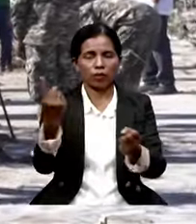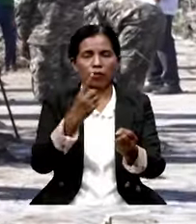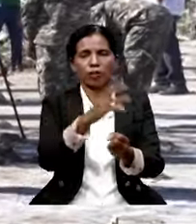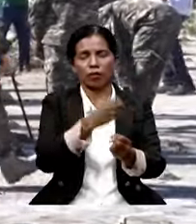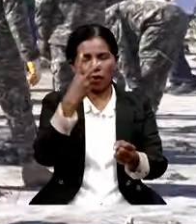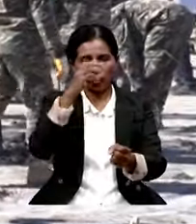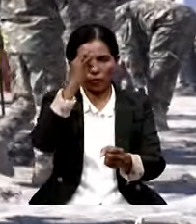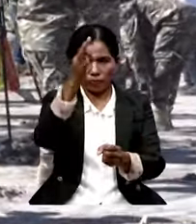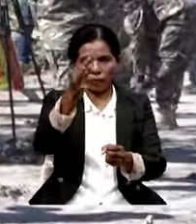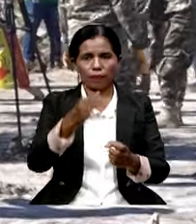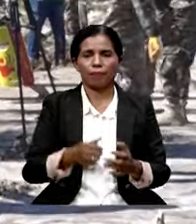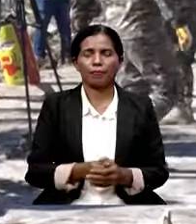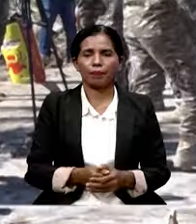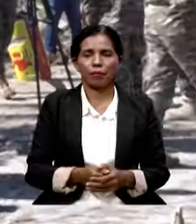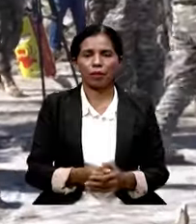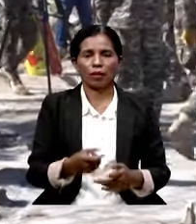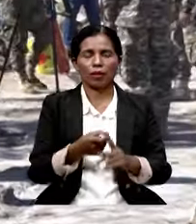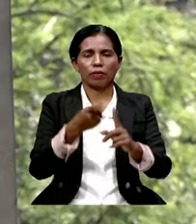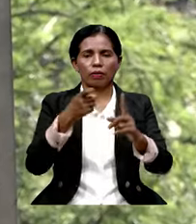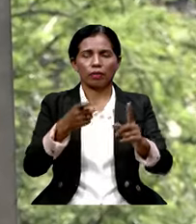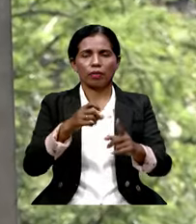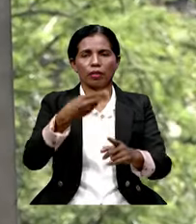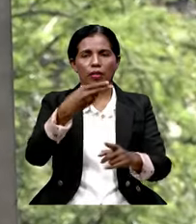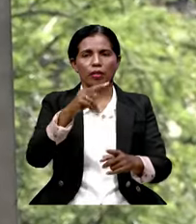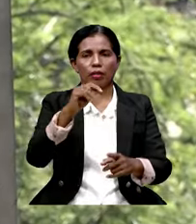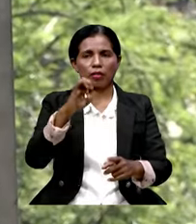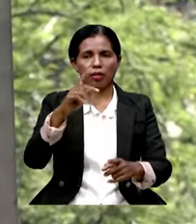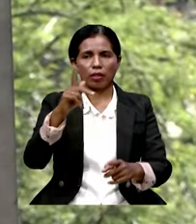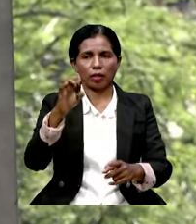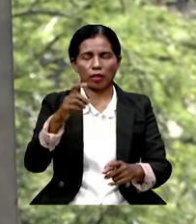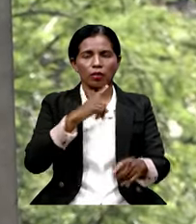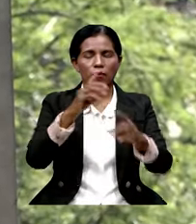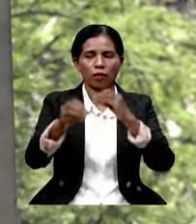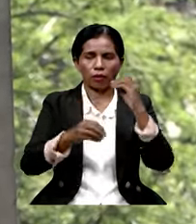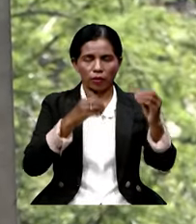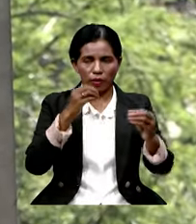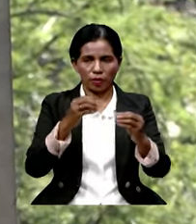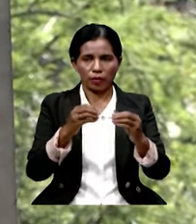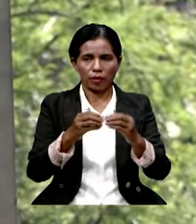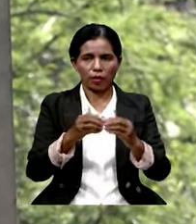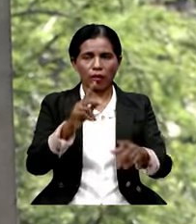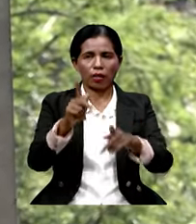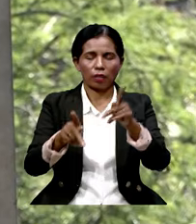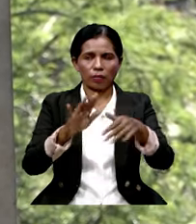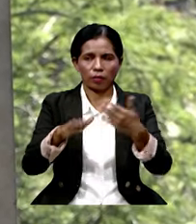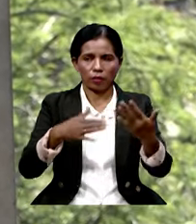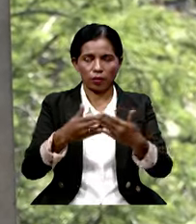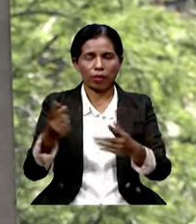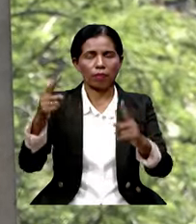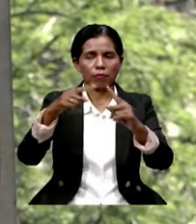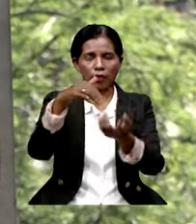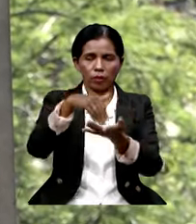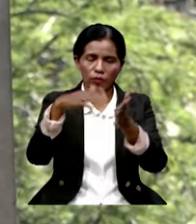ba futuro. Mas bem parte husi Henequen, atu explica ali tamba comunidade de sira, ba estudante sira